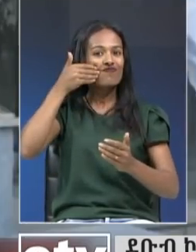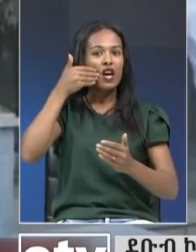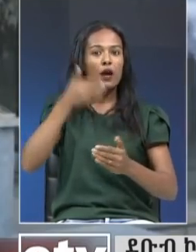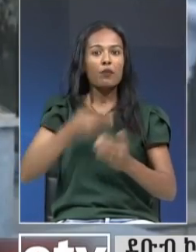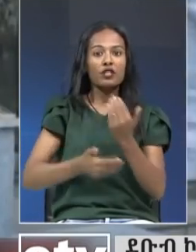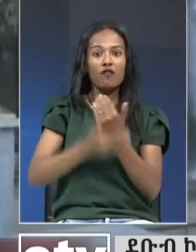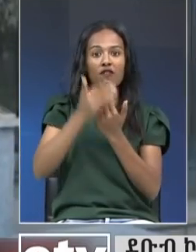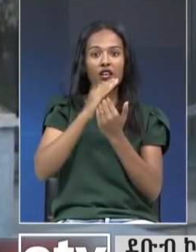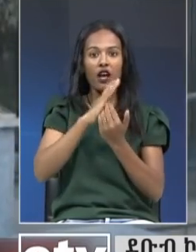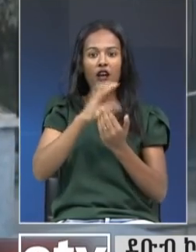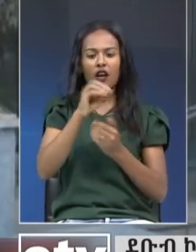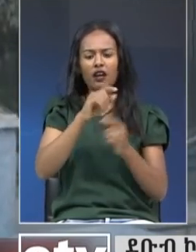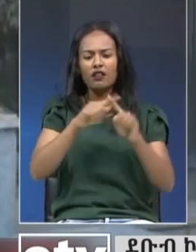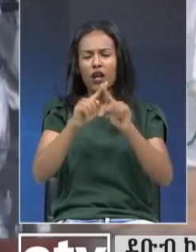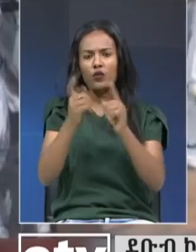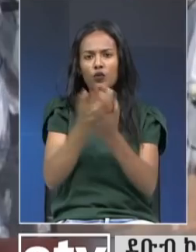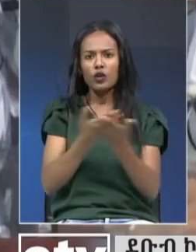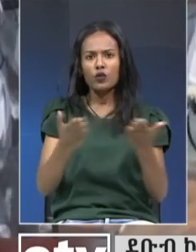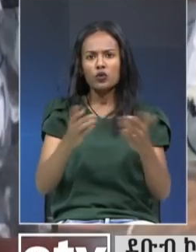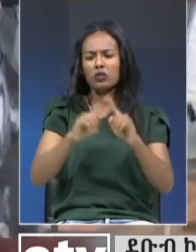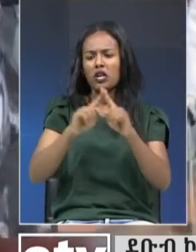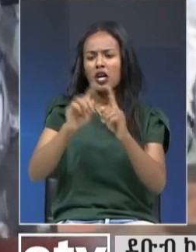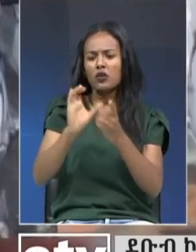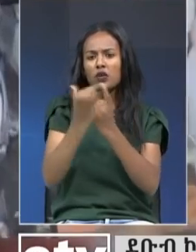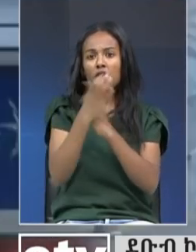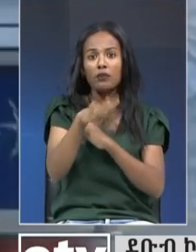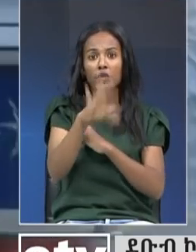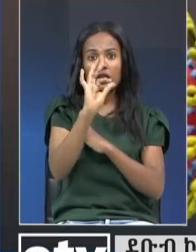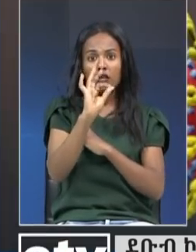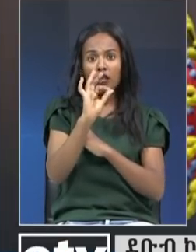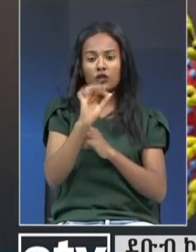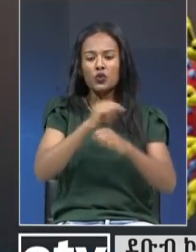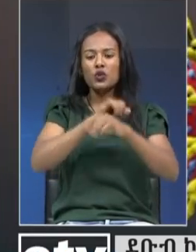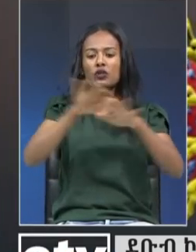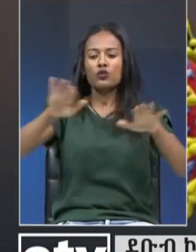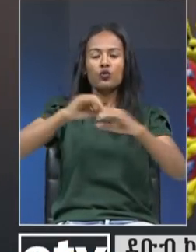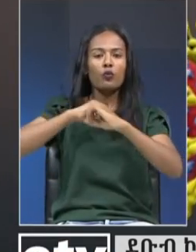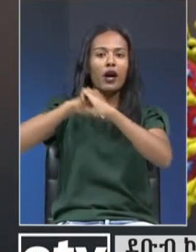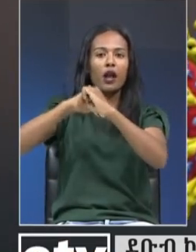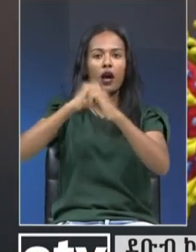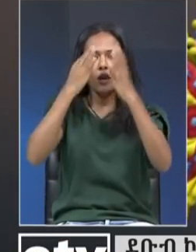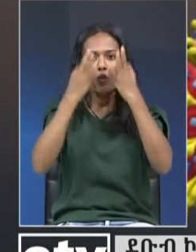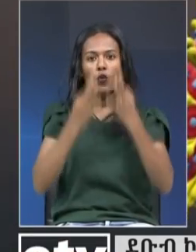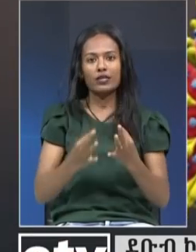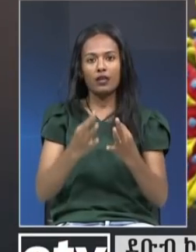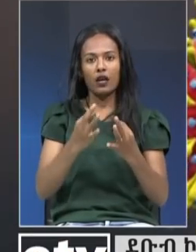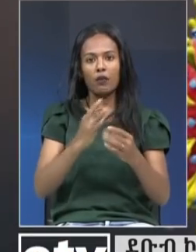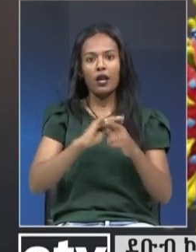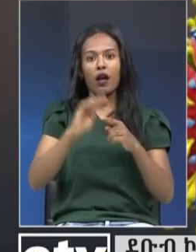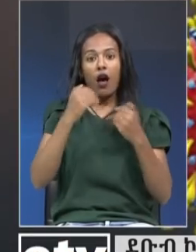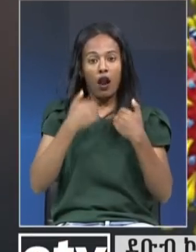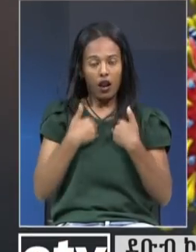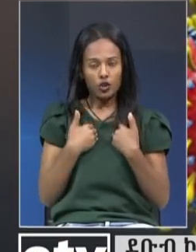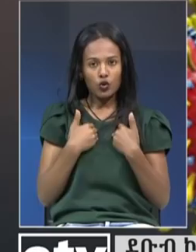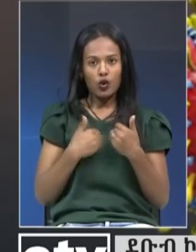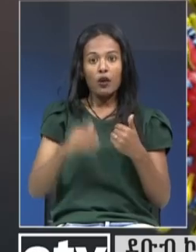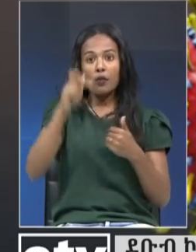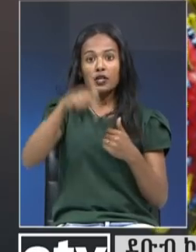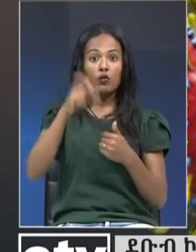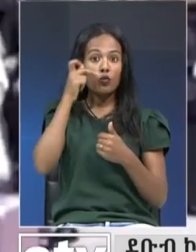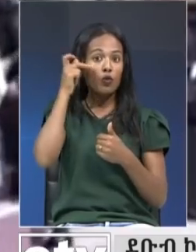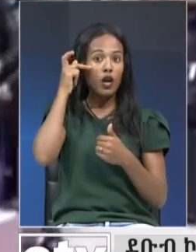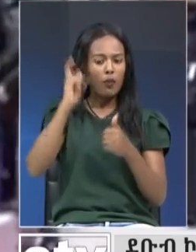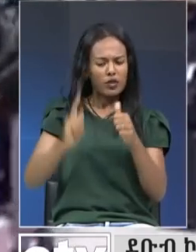መሸፈኛ ጭምብል የመሳሰሉት ነገሮች በላይ ዩኒታ መገኘታቸው ስርጭቱን ለመከላከል ወሳኝና ነበራቸው። በደቡብ ኮሪያ ለመጀመሪያ ጊዜ